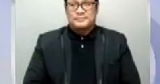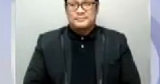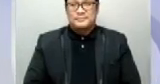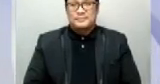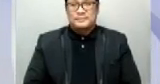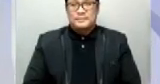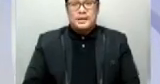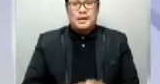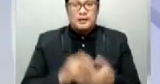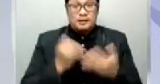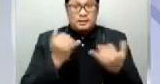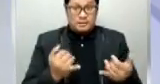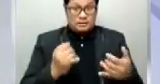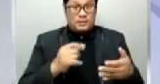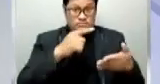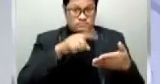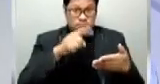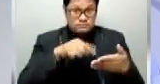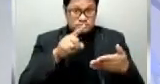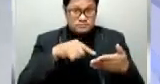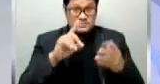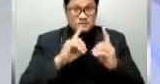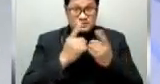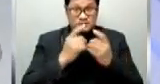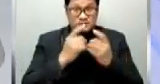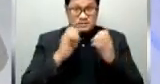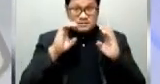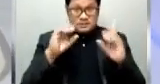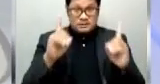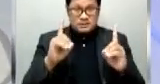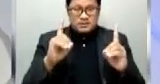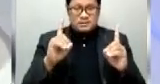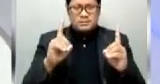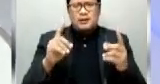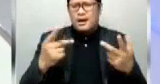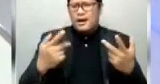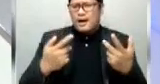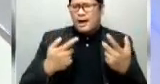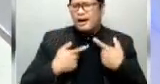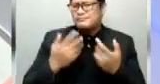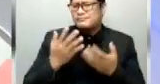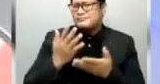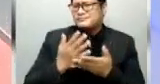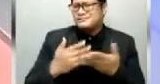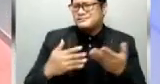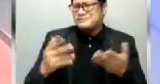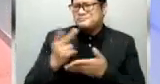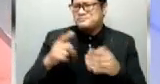ng Department of Education ang umano'y racket na sagot for